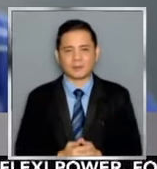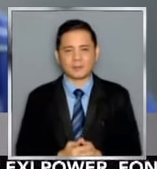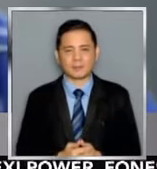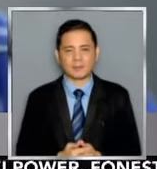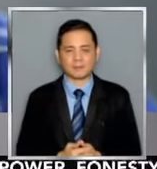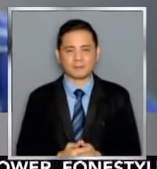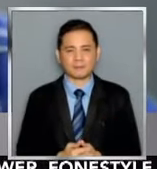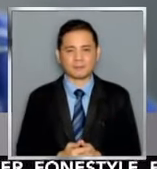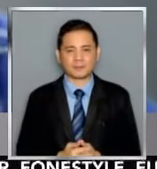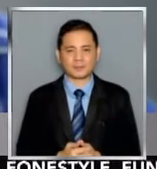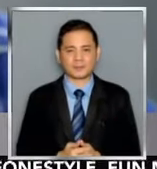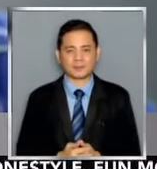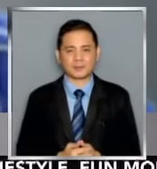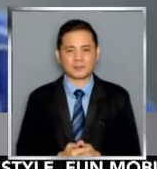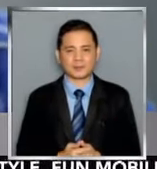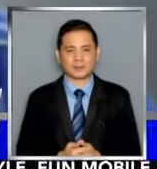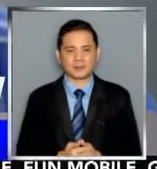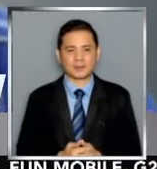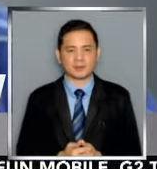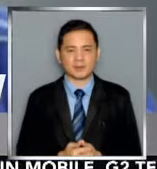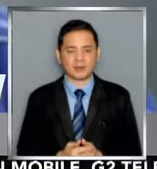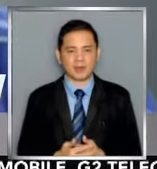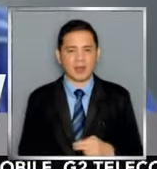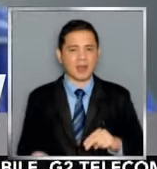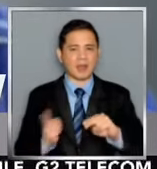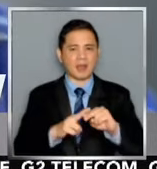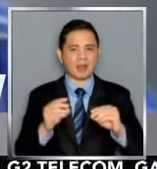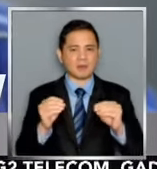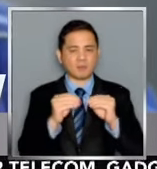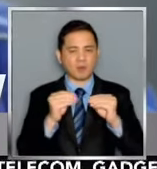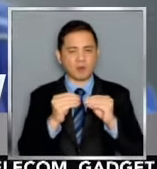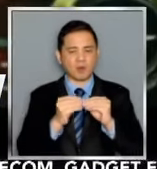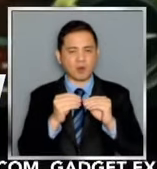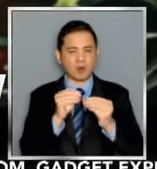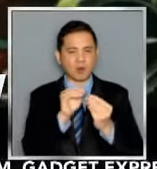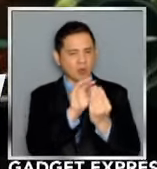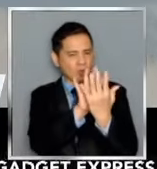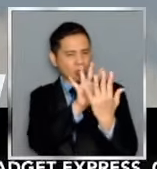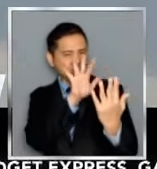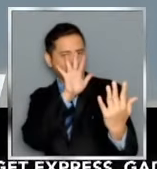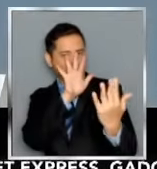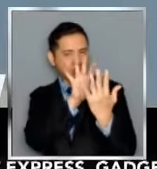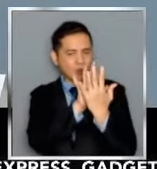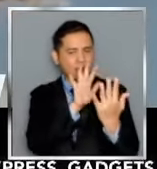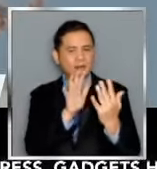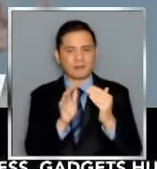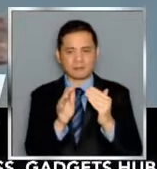added dimension, added perspective. It excites the viewer.